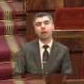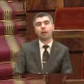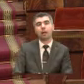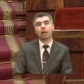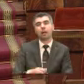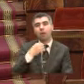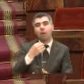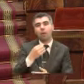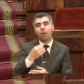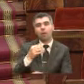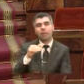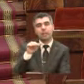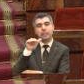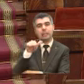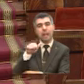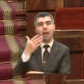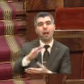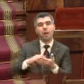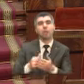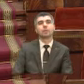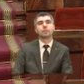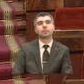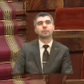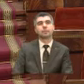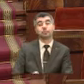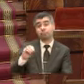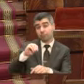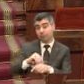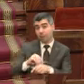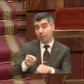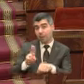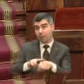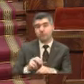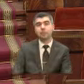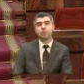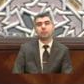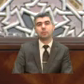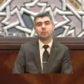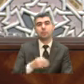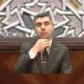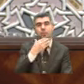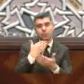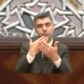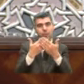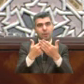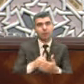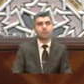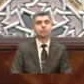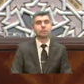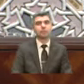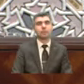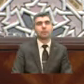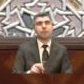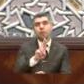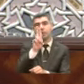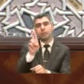ولا التيمة بإقليم تارودانت. كذلك ضرورة. شكرا سيدة النائبة. السؤال الموالي